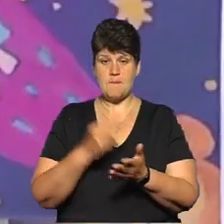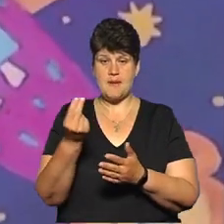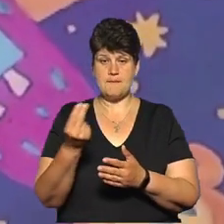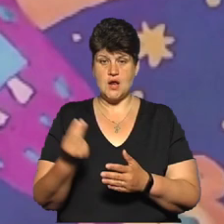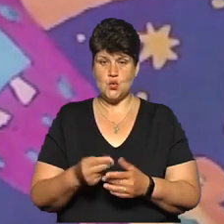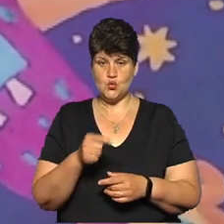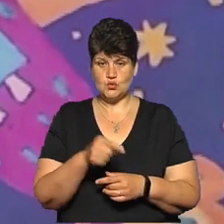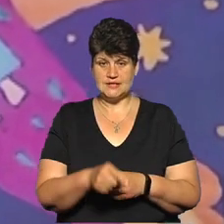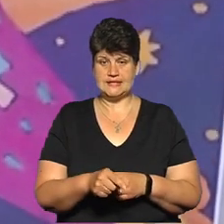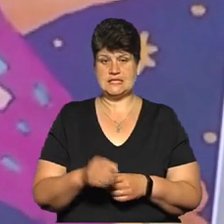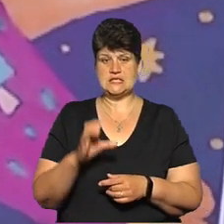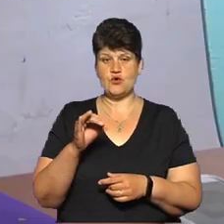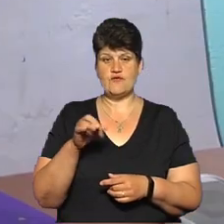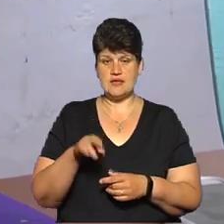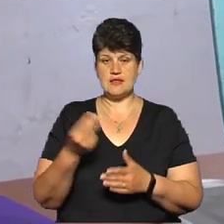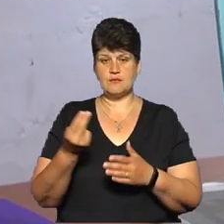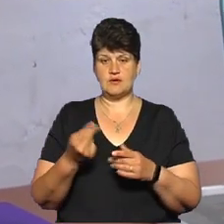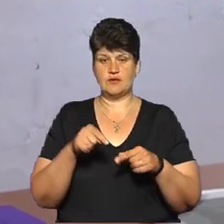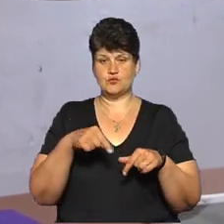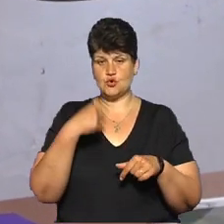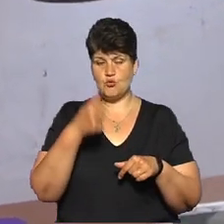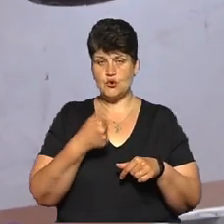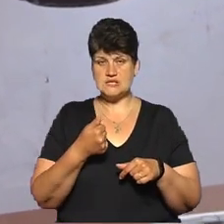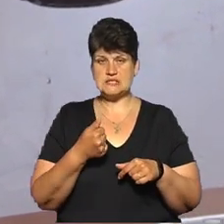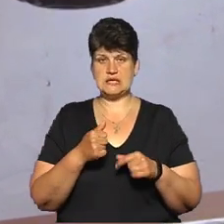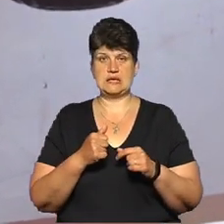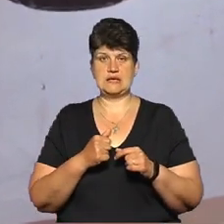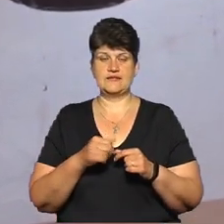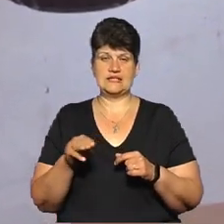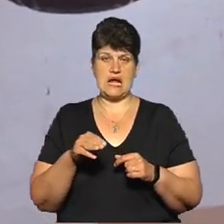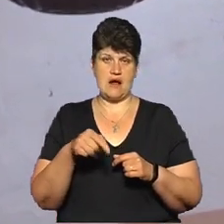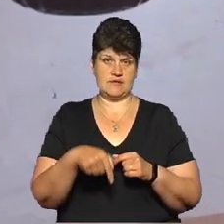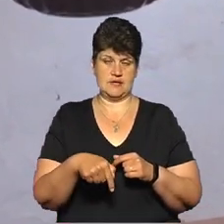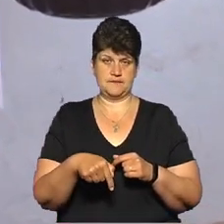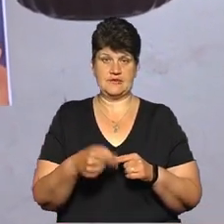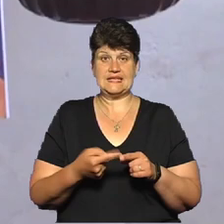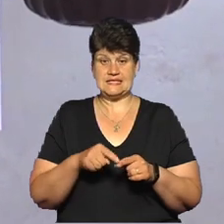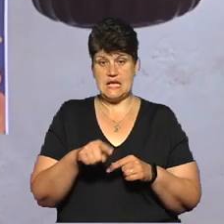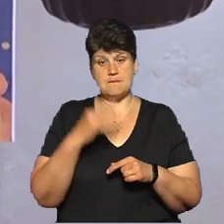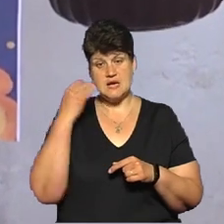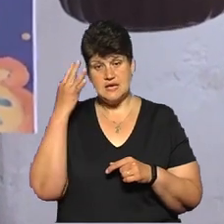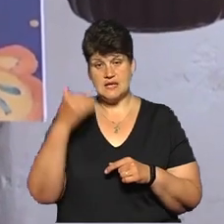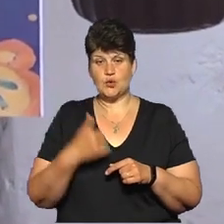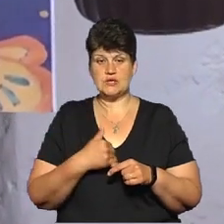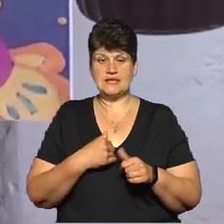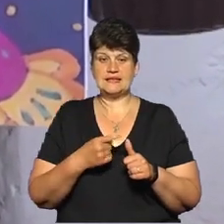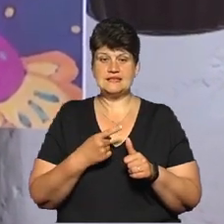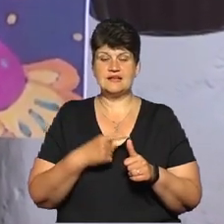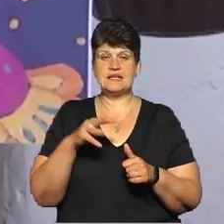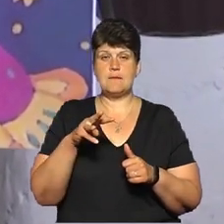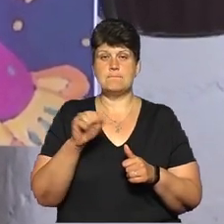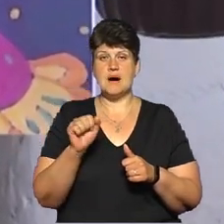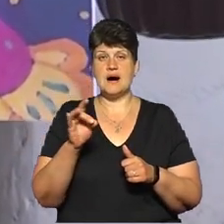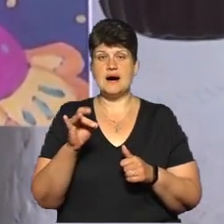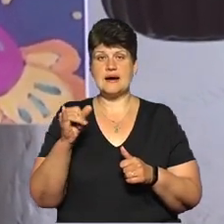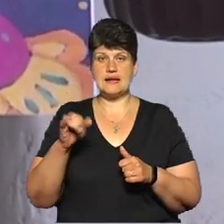Софія намалювала цього року в травні. Ось ця Марія, ось це, ну, я хотіла неї назвати Марія. Тому що